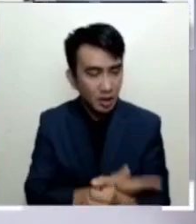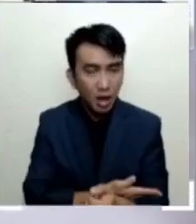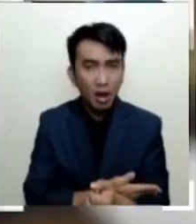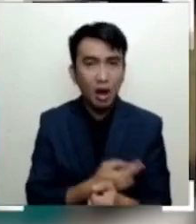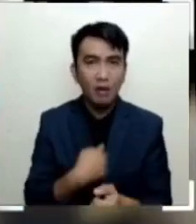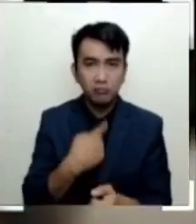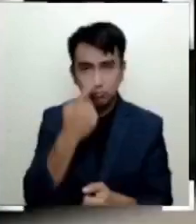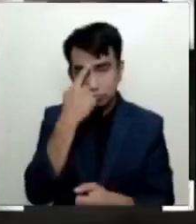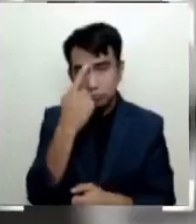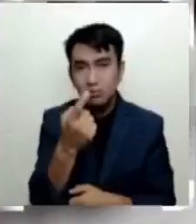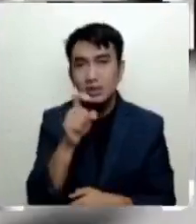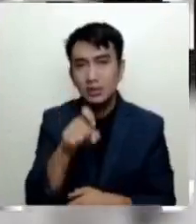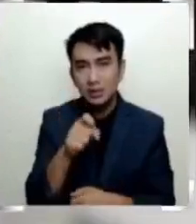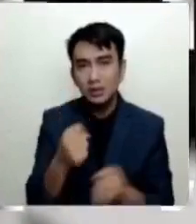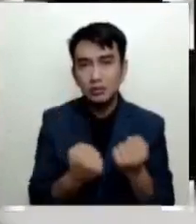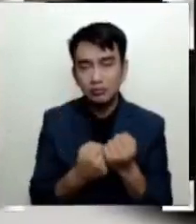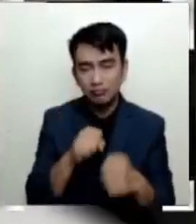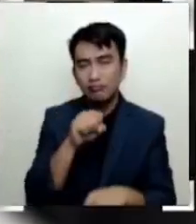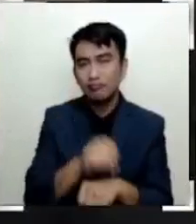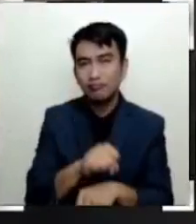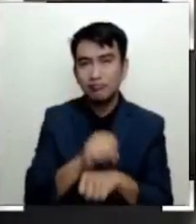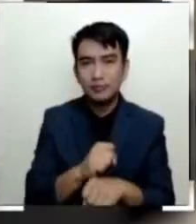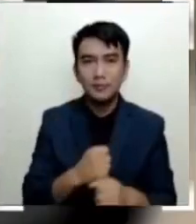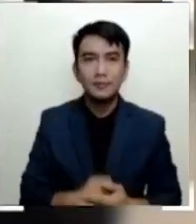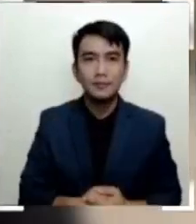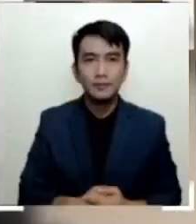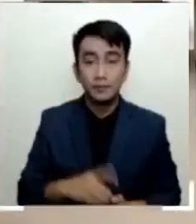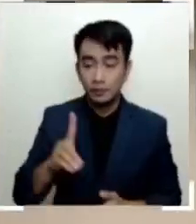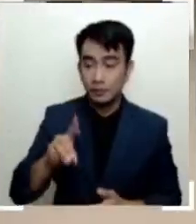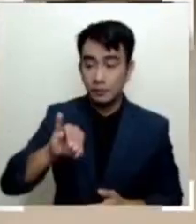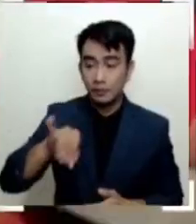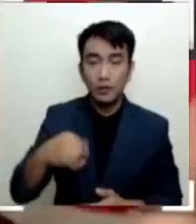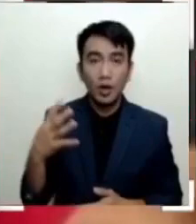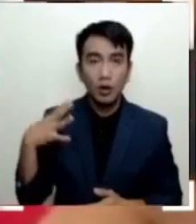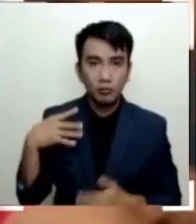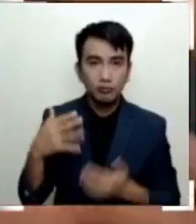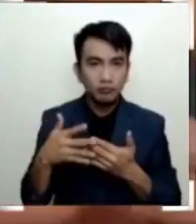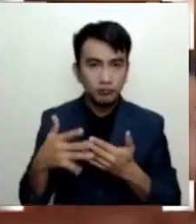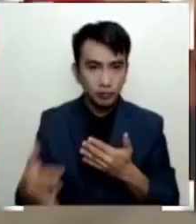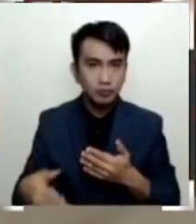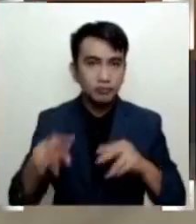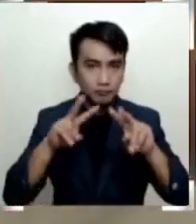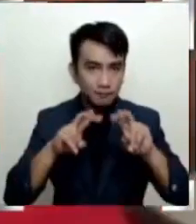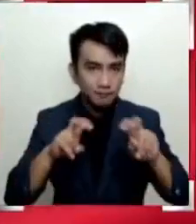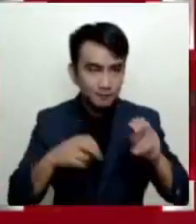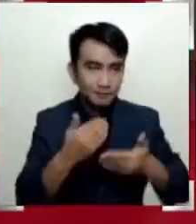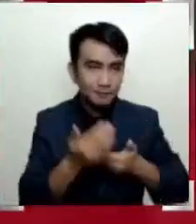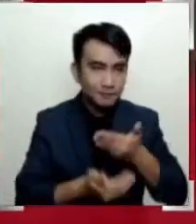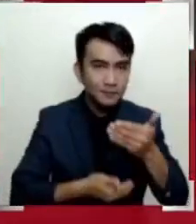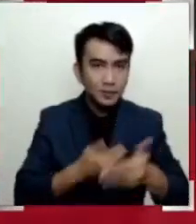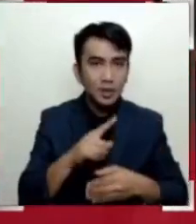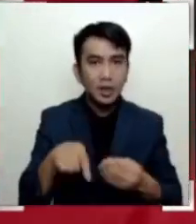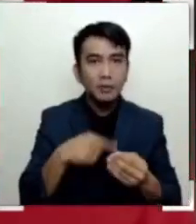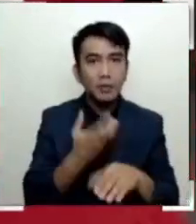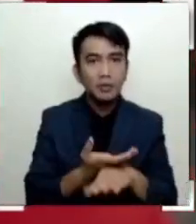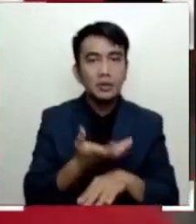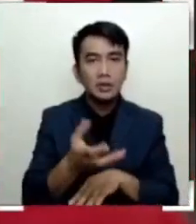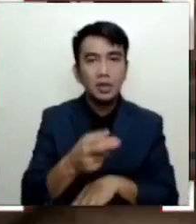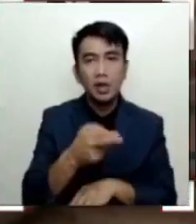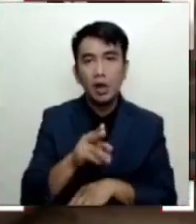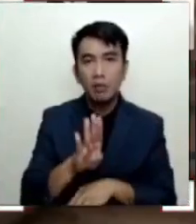magtrabaho. Ayon sa DOJ, may susunod pang mga operasyon laban sa mga scam hub na nagpapanggap na